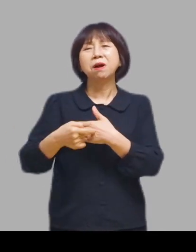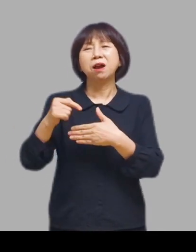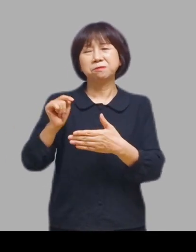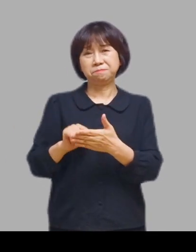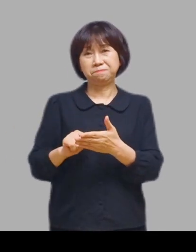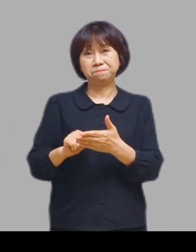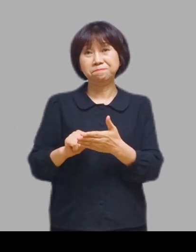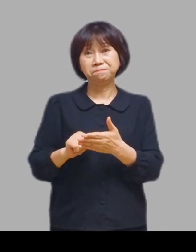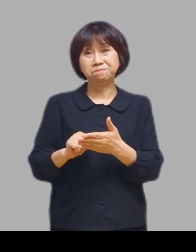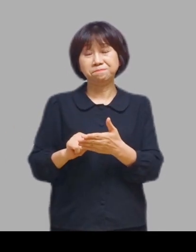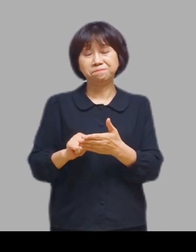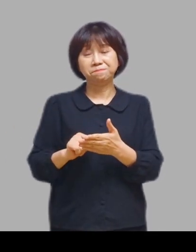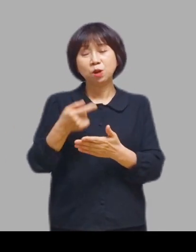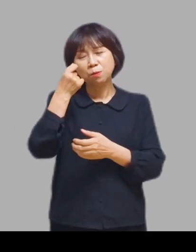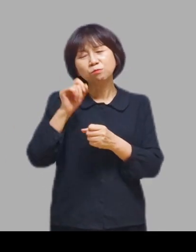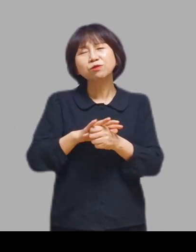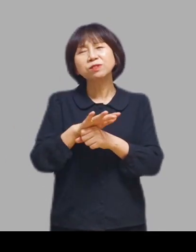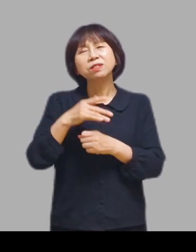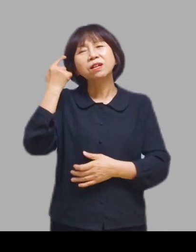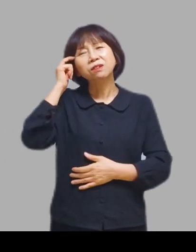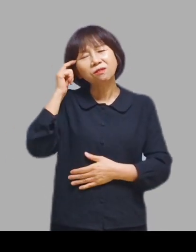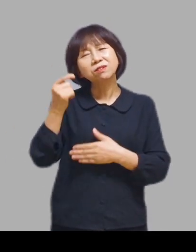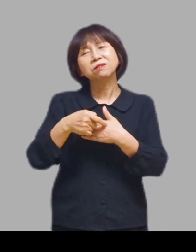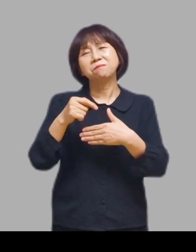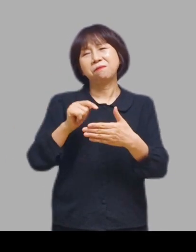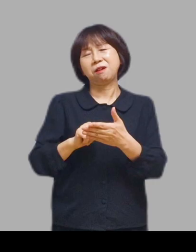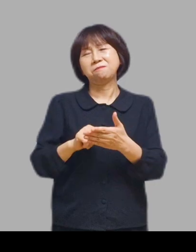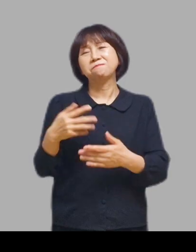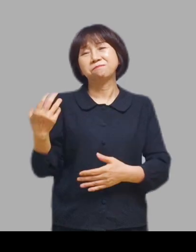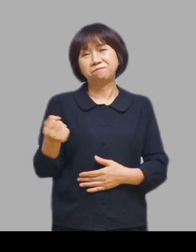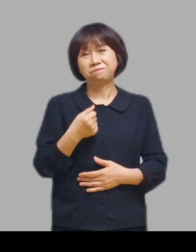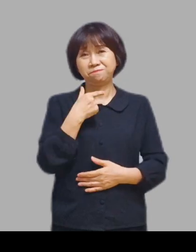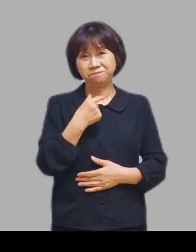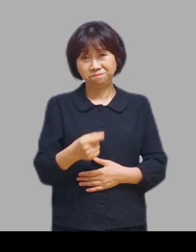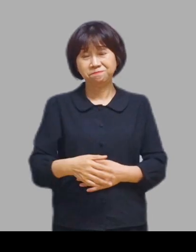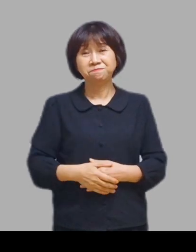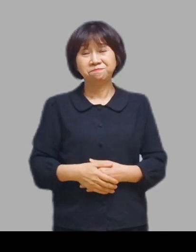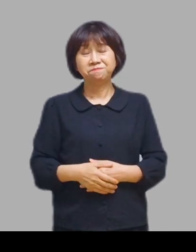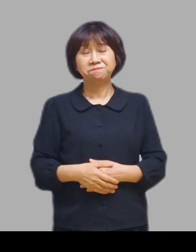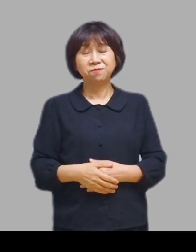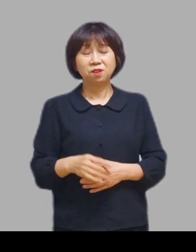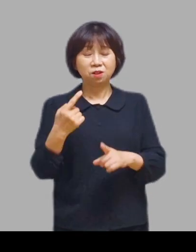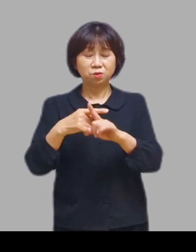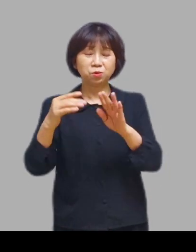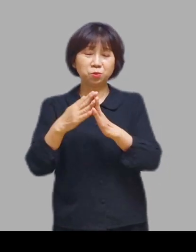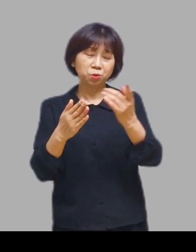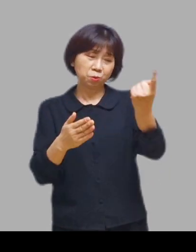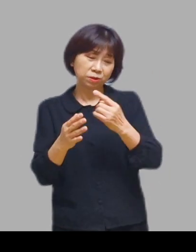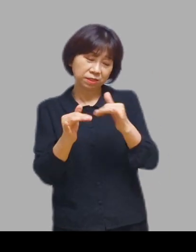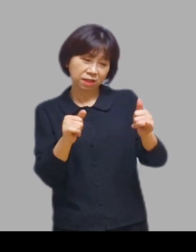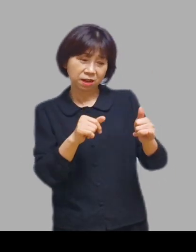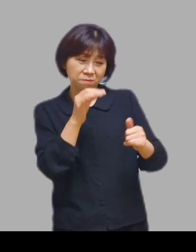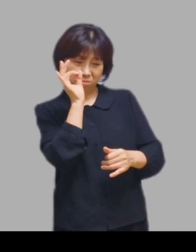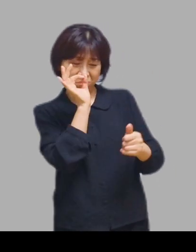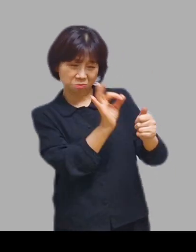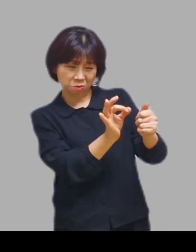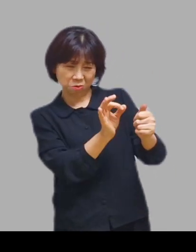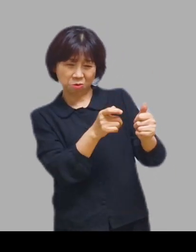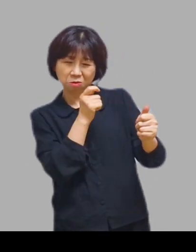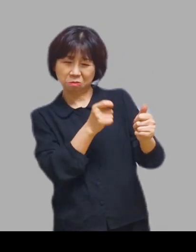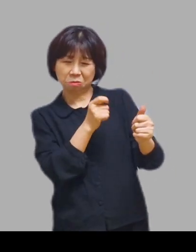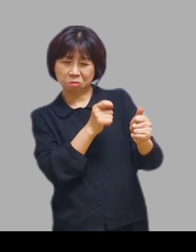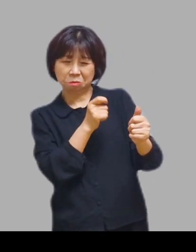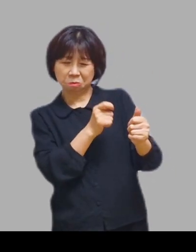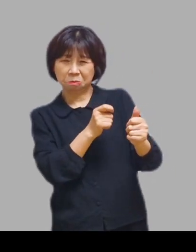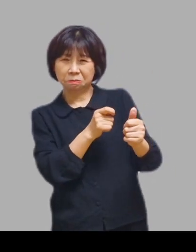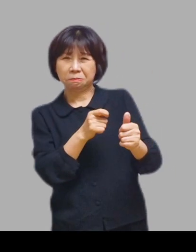이런 공동체가 되었으면 좋겠어요. 교회 문을 열고 들어오는 한 사람을 보며 평가하지 마시고 먼저